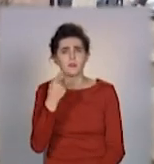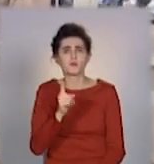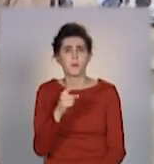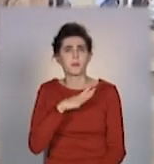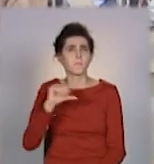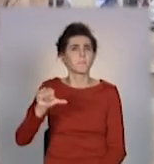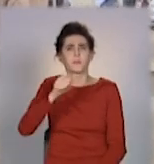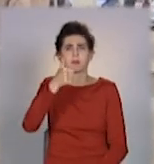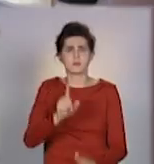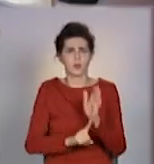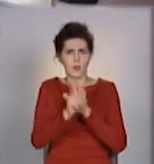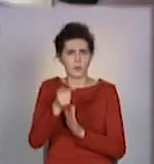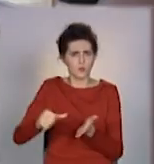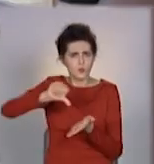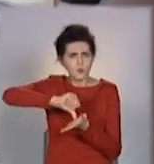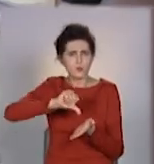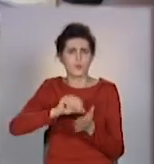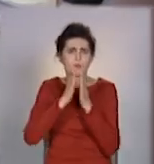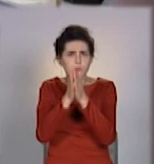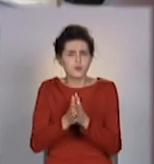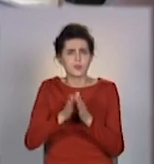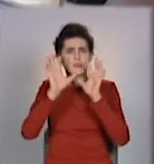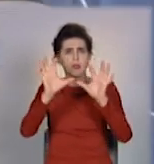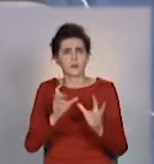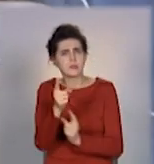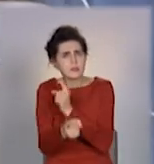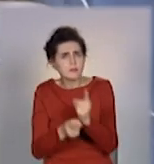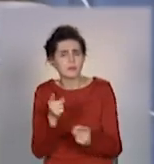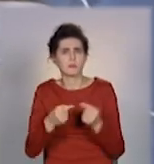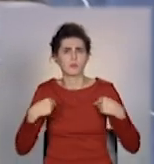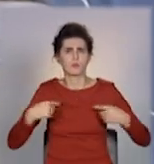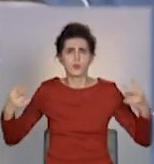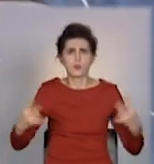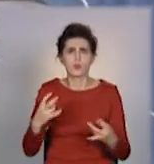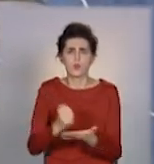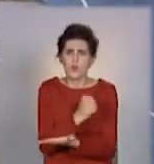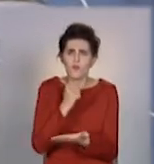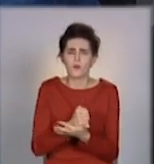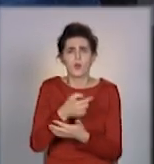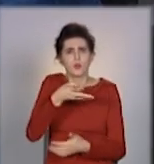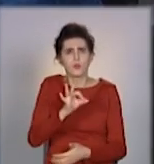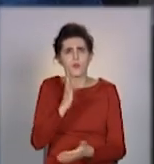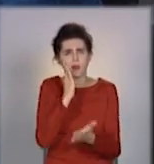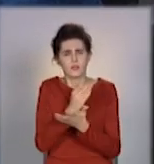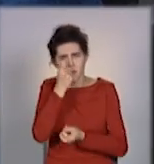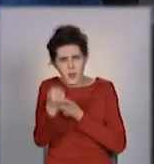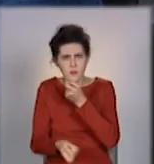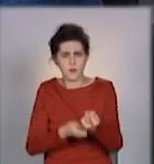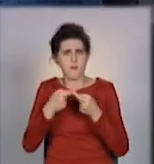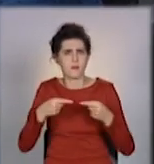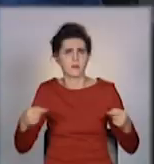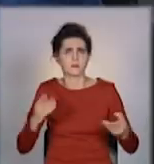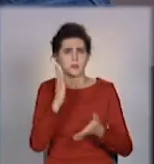виступав за зміни в законодавстві. Чоловік каже, попри те, що поправки ухвалили, нині не все ідеально. Адже не секрет, що в багатьох,